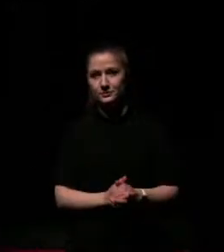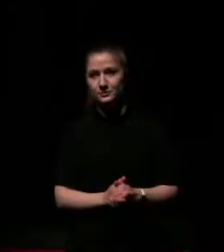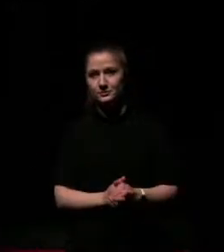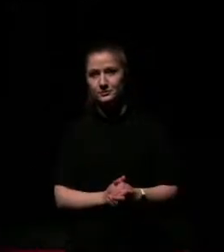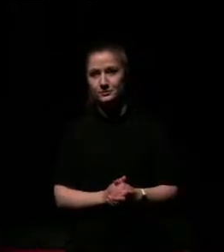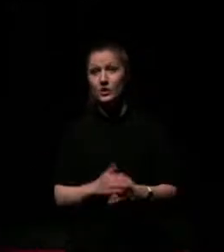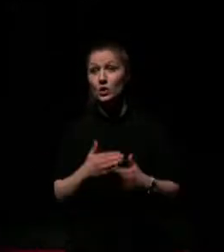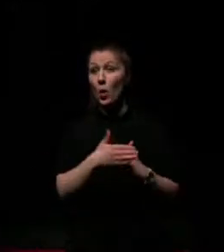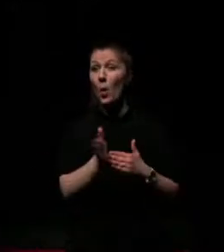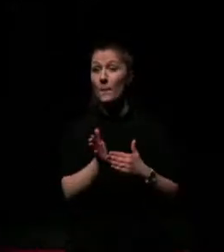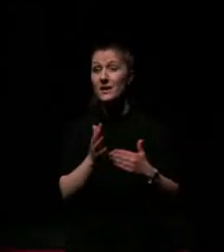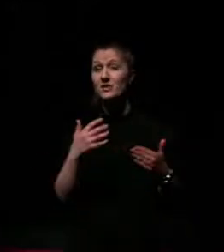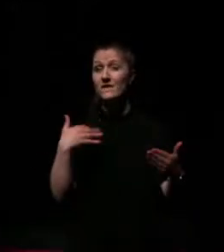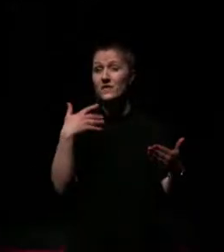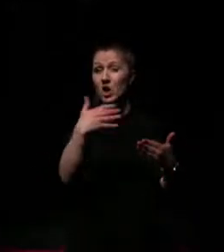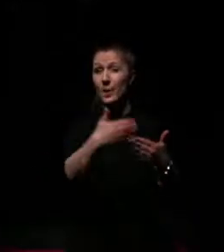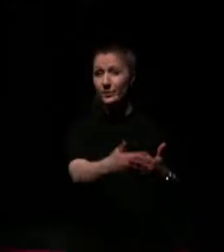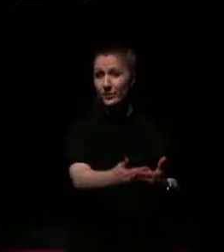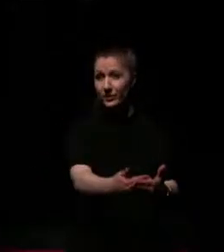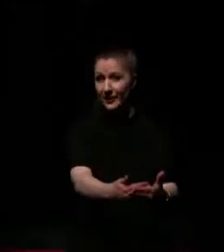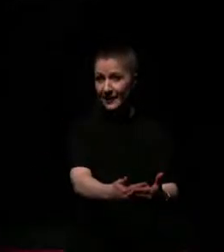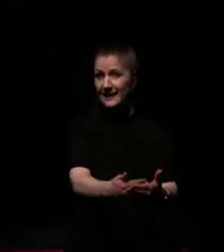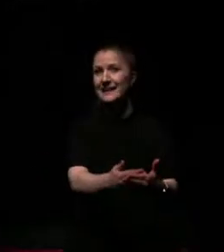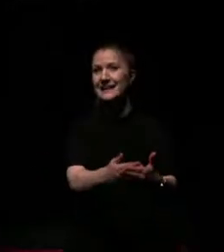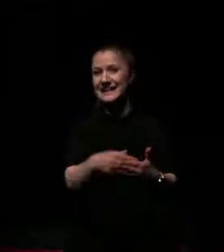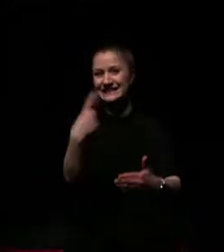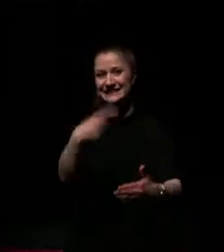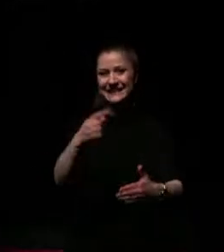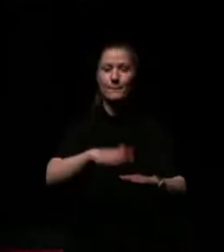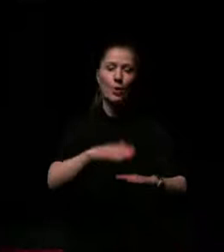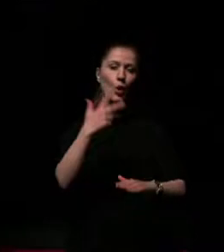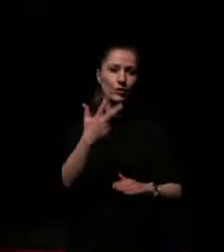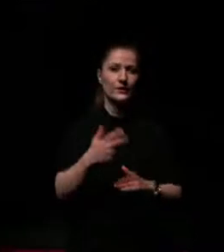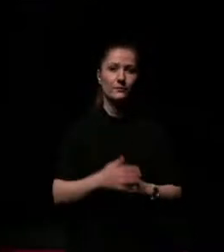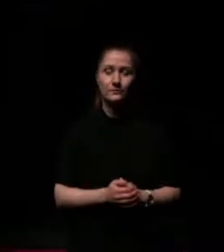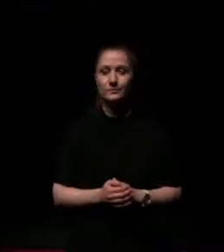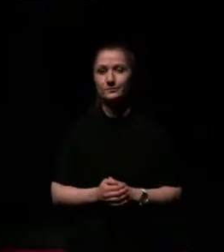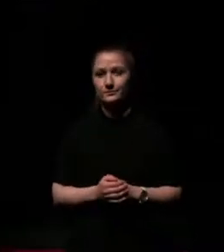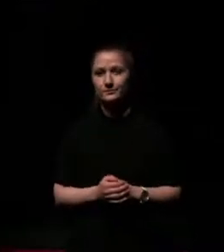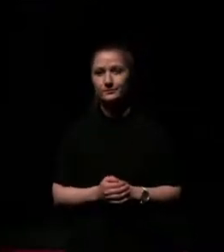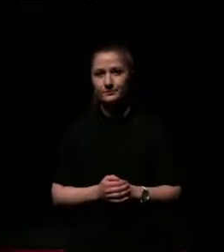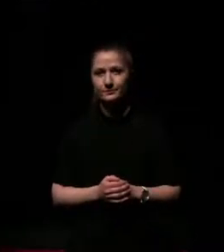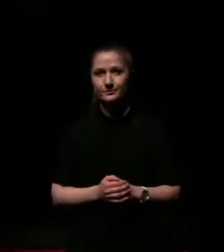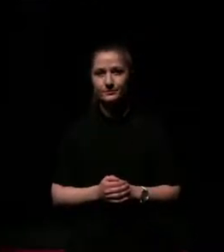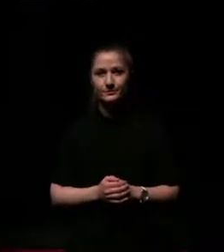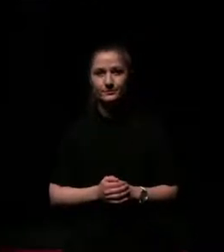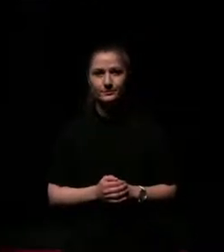Og den er åpen fram til 7:50.